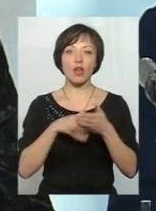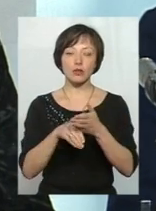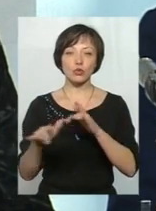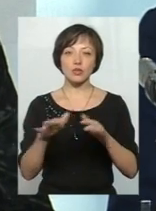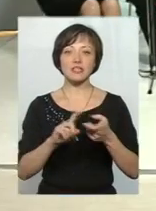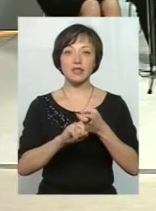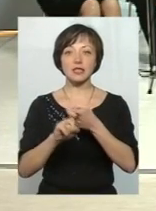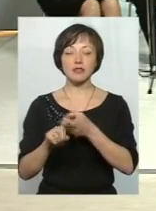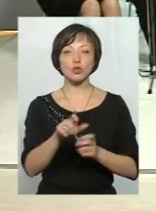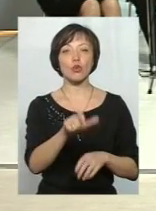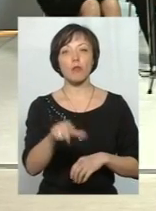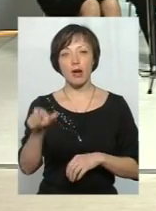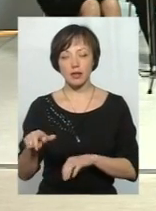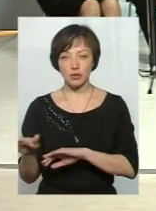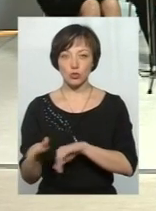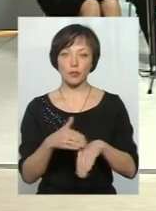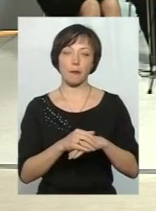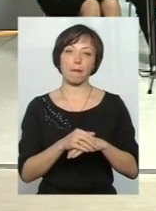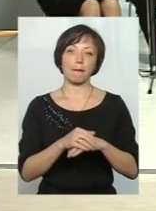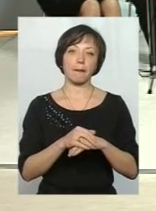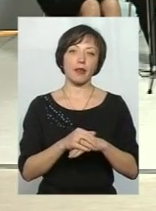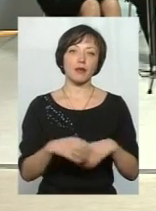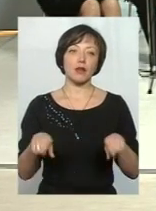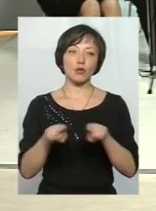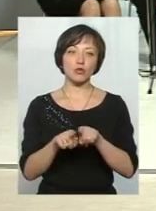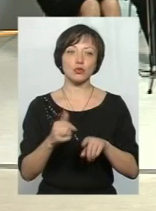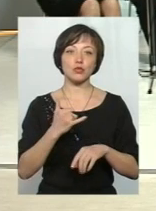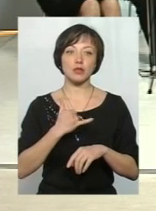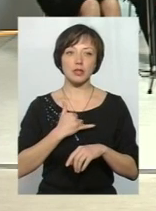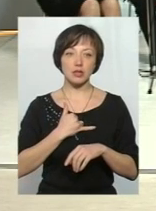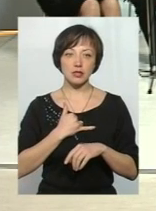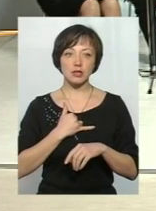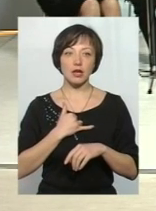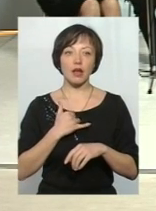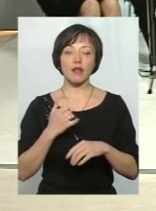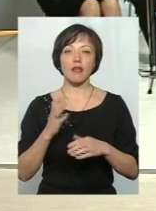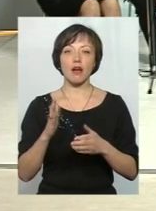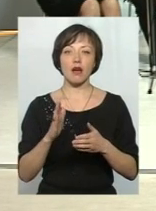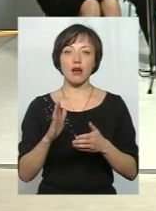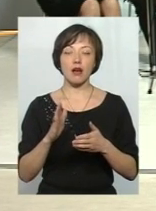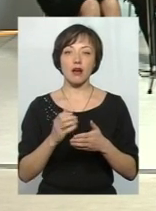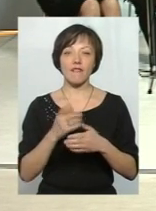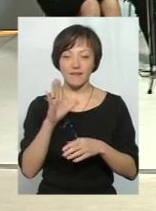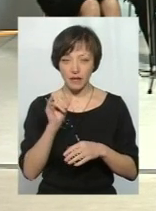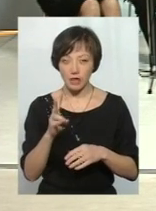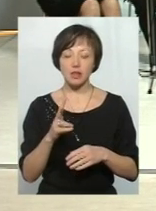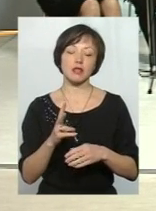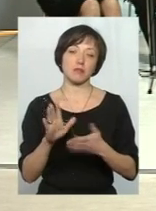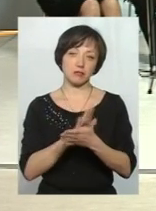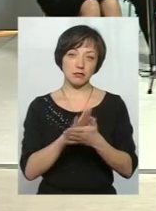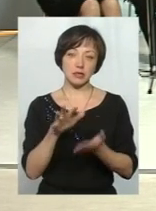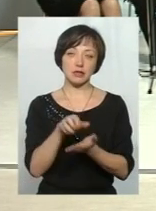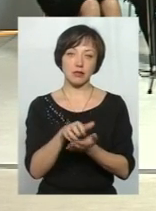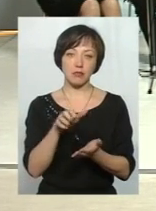та зв'язків з громадськістю. Також на громадських засадах є